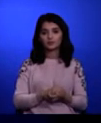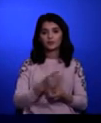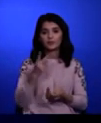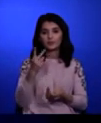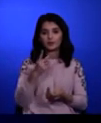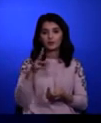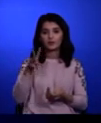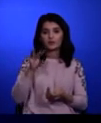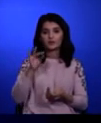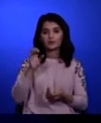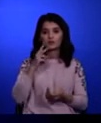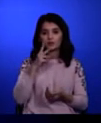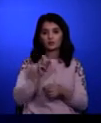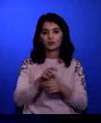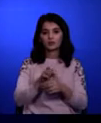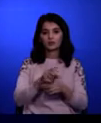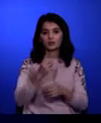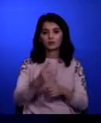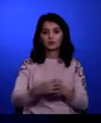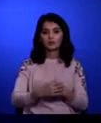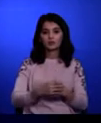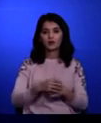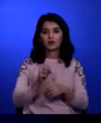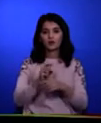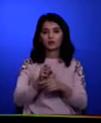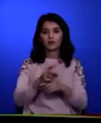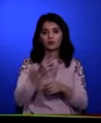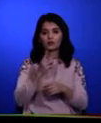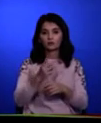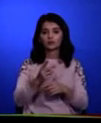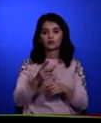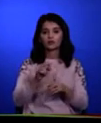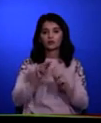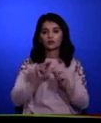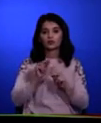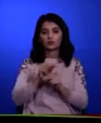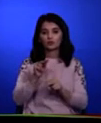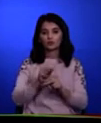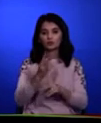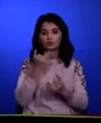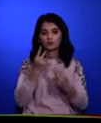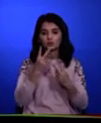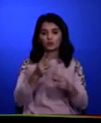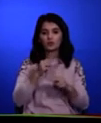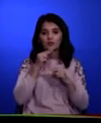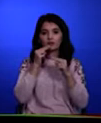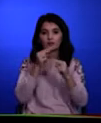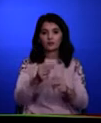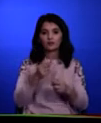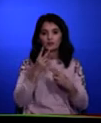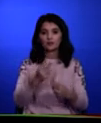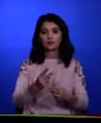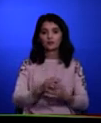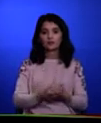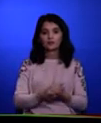Ikkinchi misolga keldik. Misollarni yechishni tushuntirib olaman. Diqqat bilan tinglang, aziz